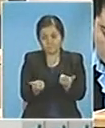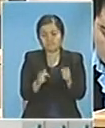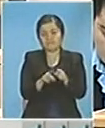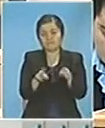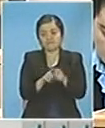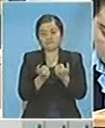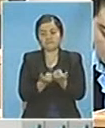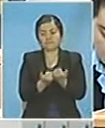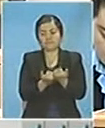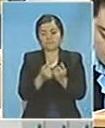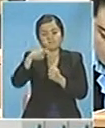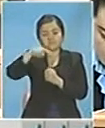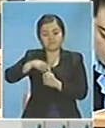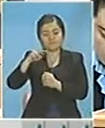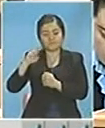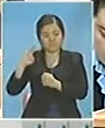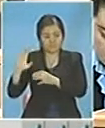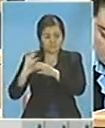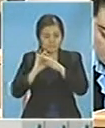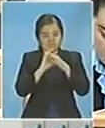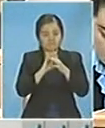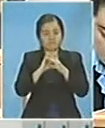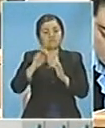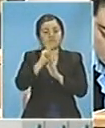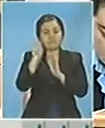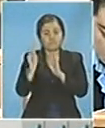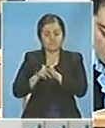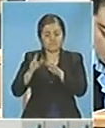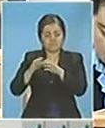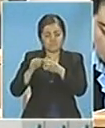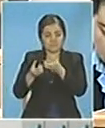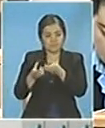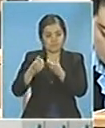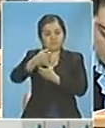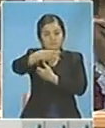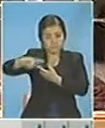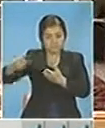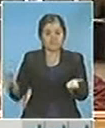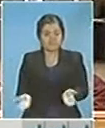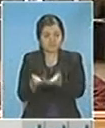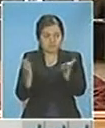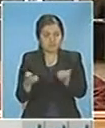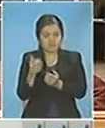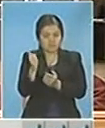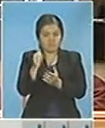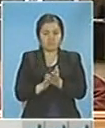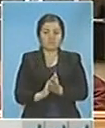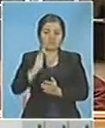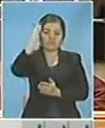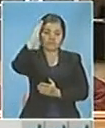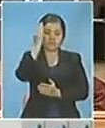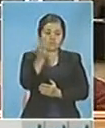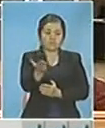ขอสนับสนุนร่างพระราชบัญญัติราชบัณฑิตยสถานขอบคุณค่ะ ท่านเกษตรพิรมครับ